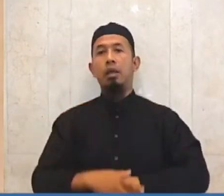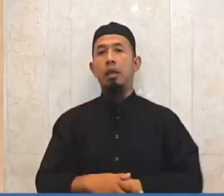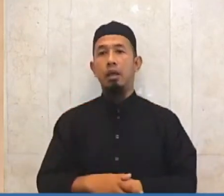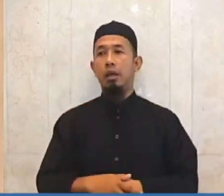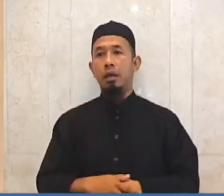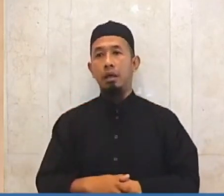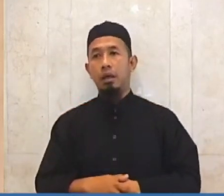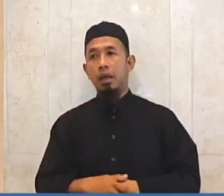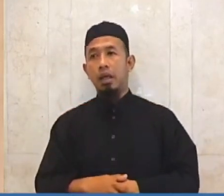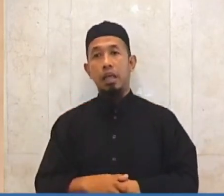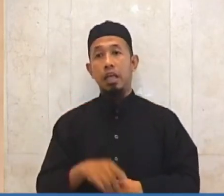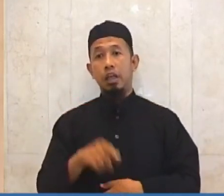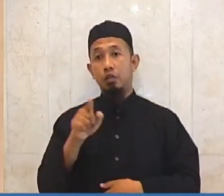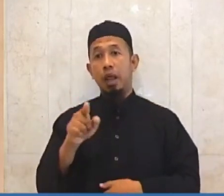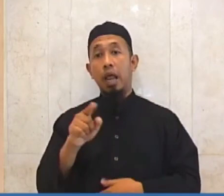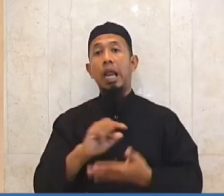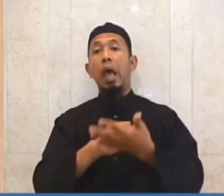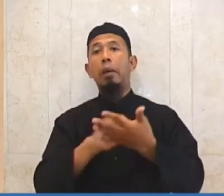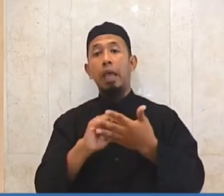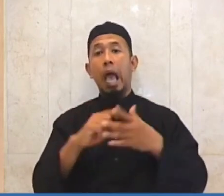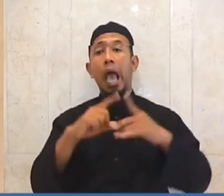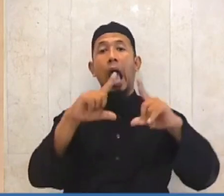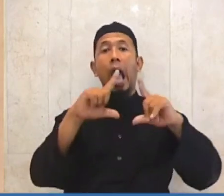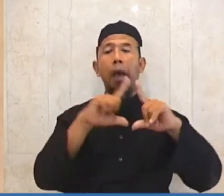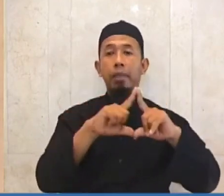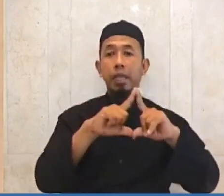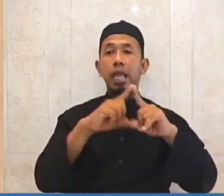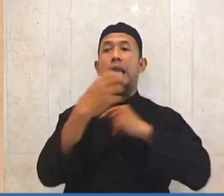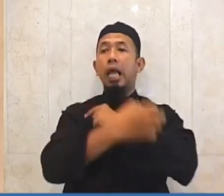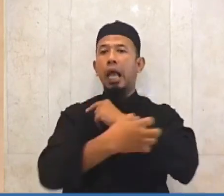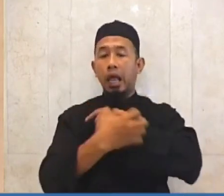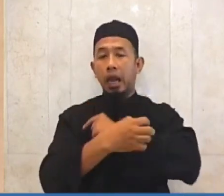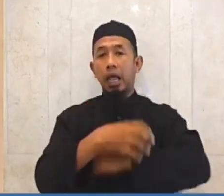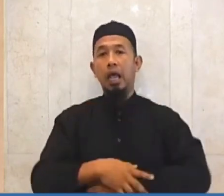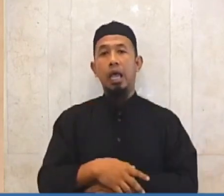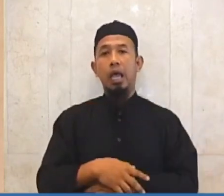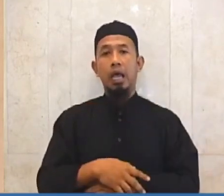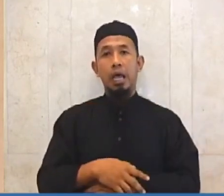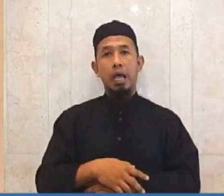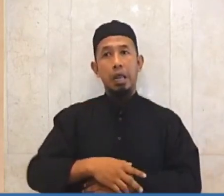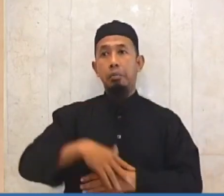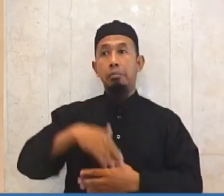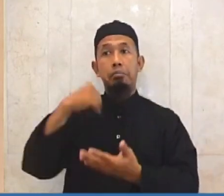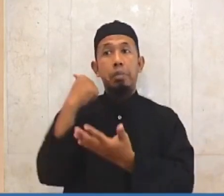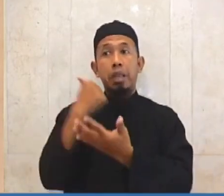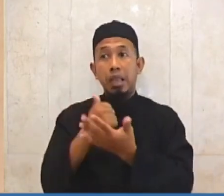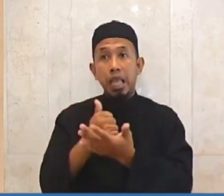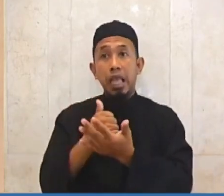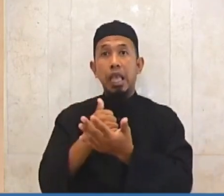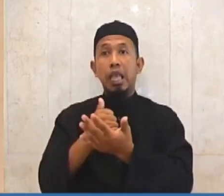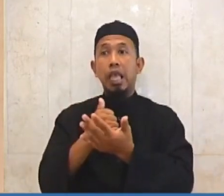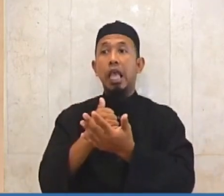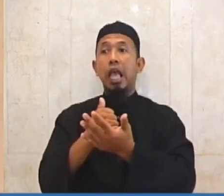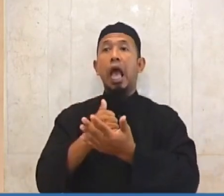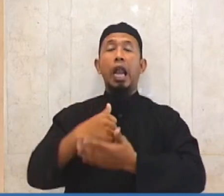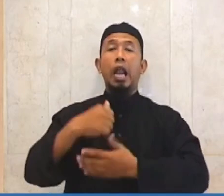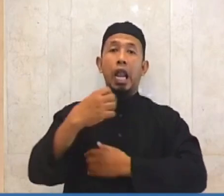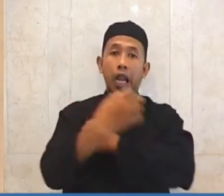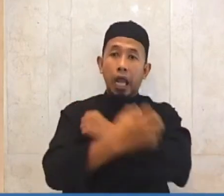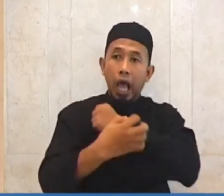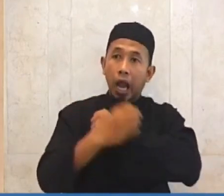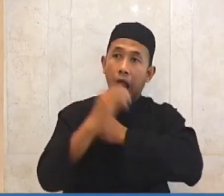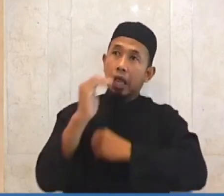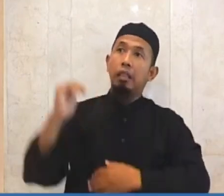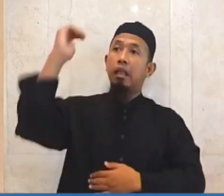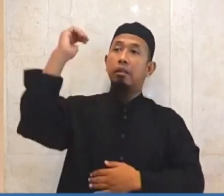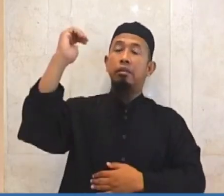itulah Abdi Negara dia mengutamakan kepentingan bangsa dan negara di atas kepentingan pribadi dan